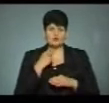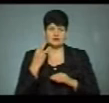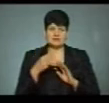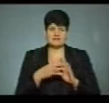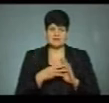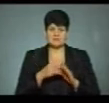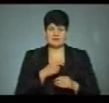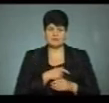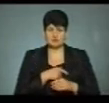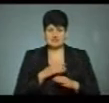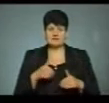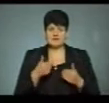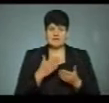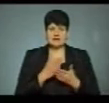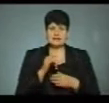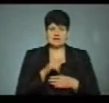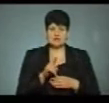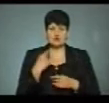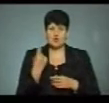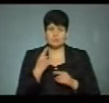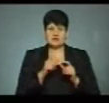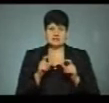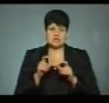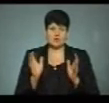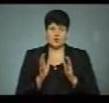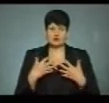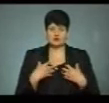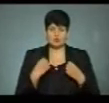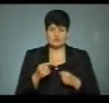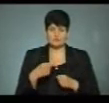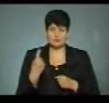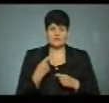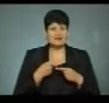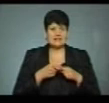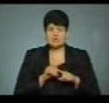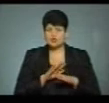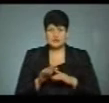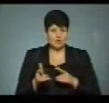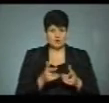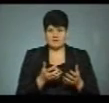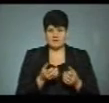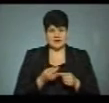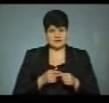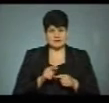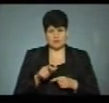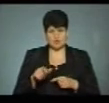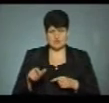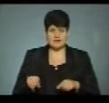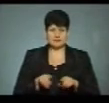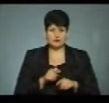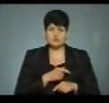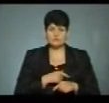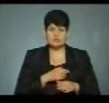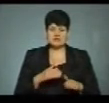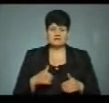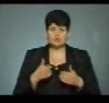депутатів. У зверненні йдеться про те, що область та заклади охорони здоров'я Тернопільщини технічно не готові прийняти цих людей. Також депутати